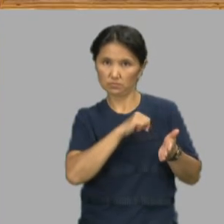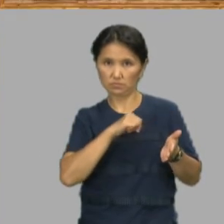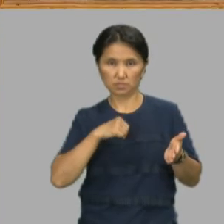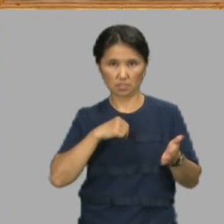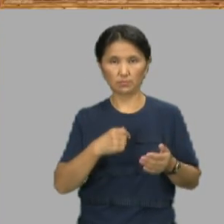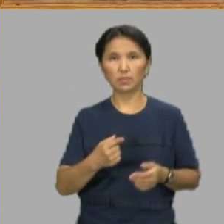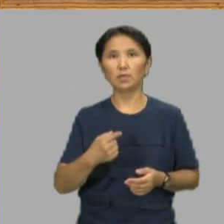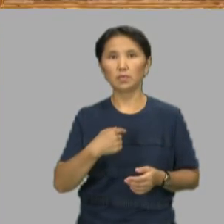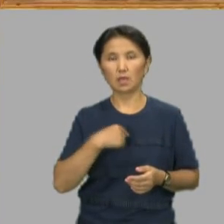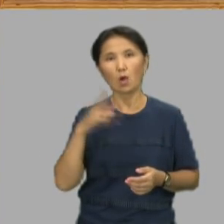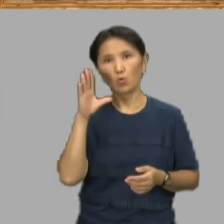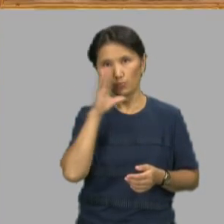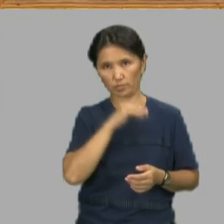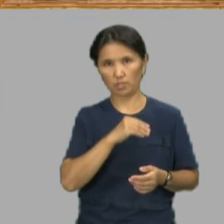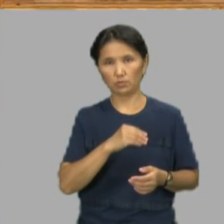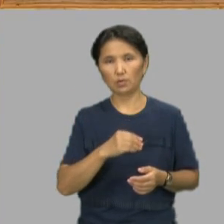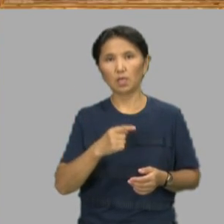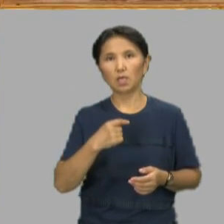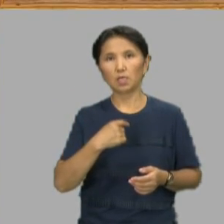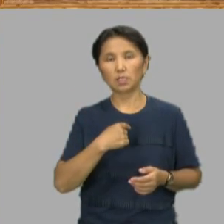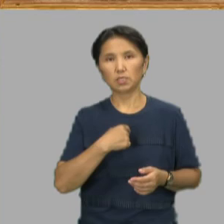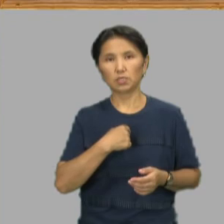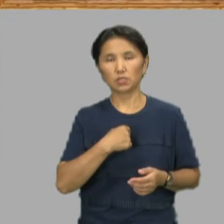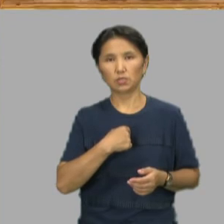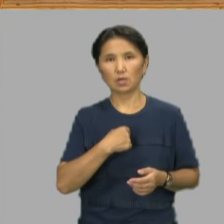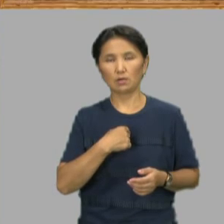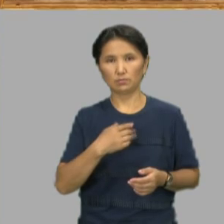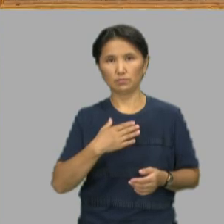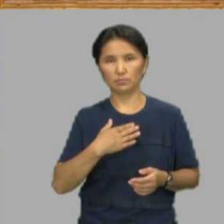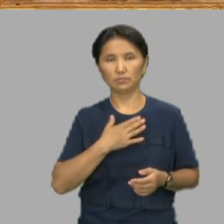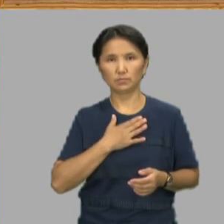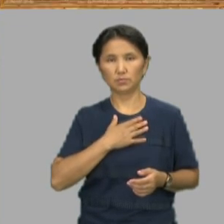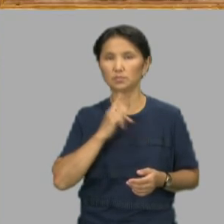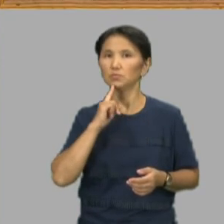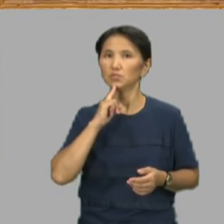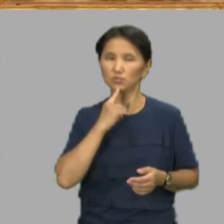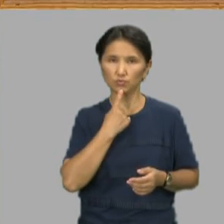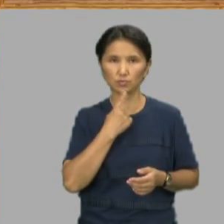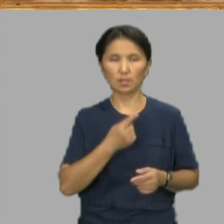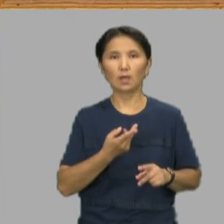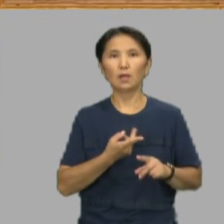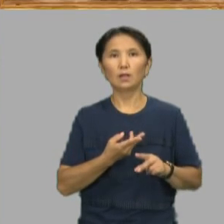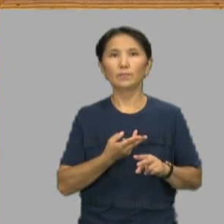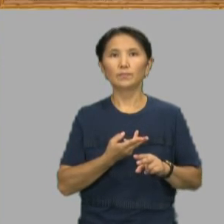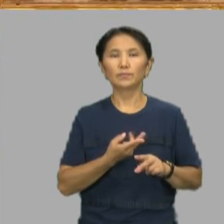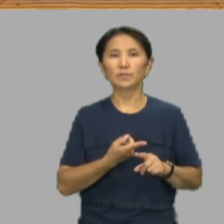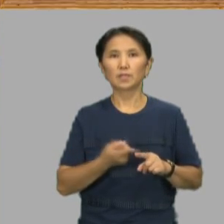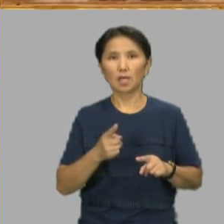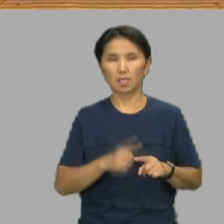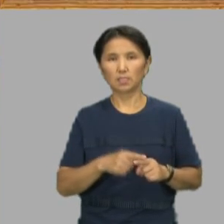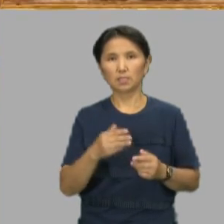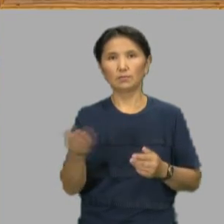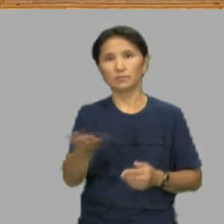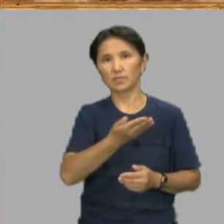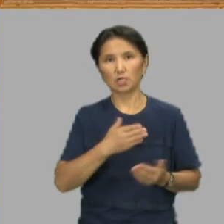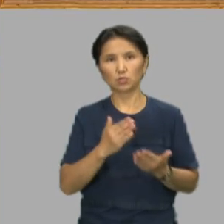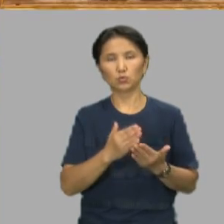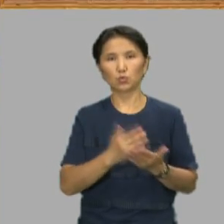я умею, я испытывал затруднения. На этом наш